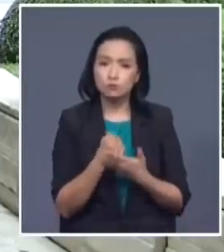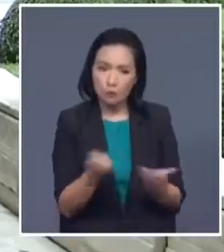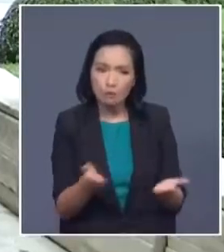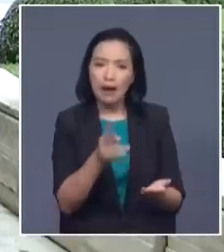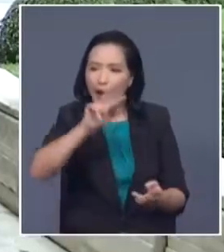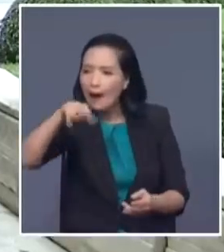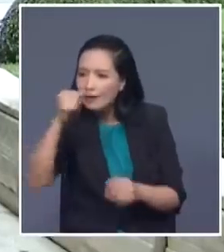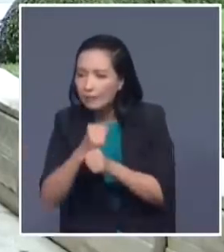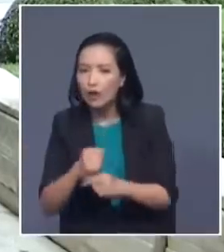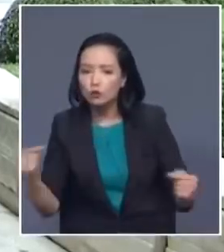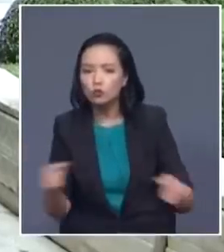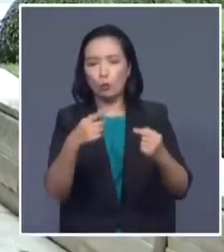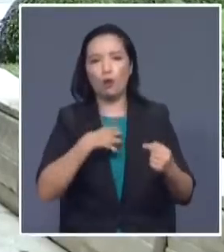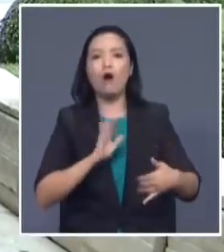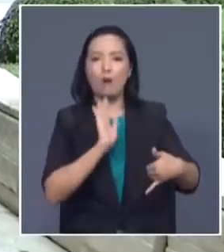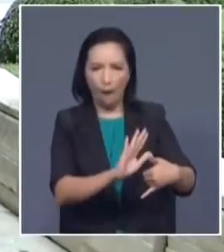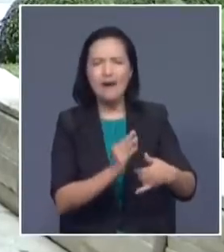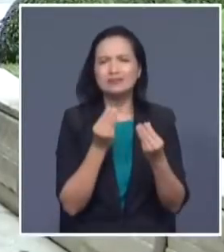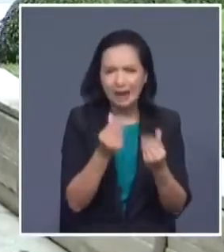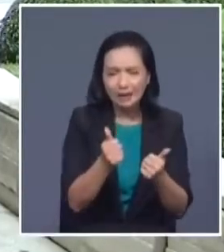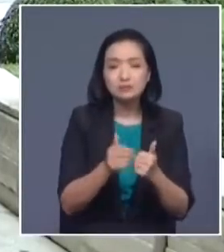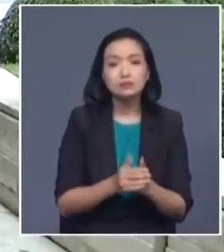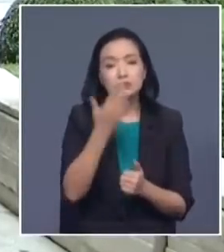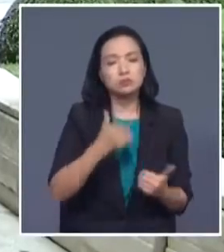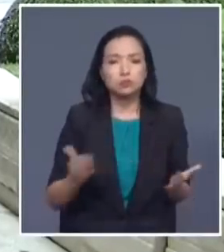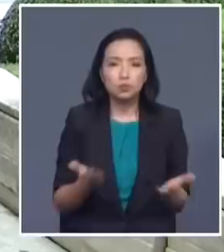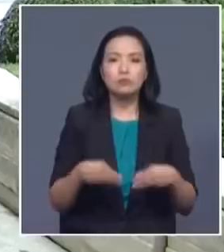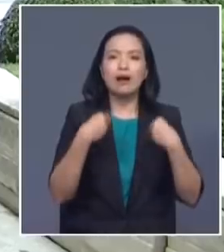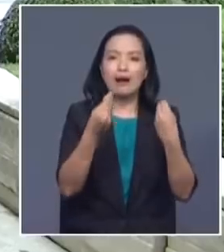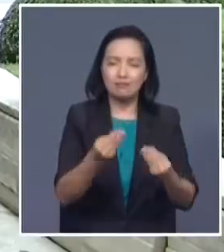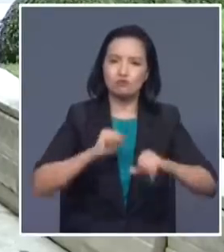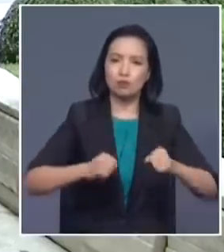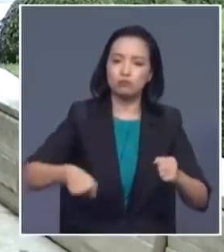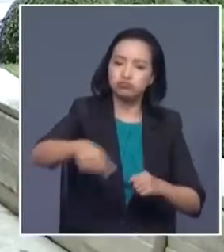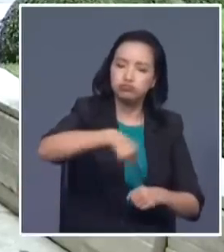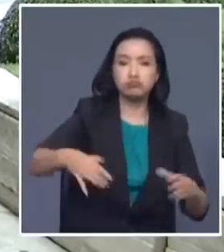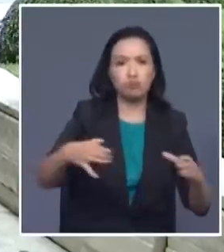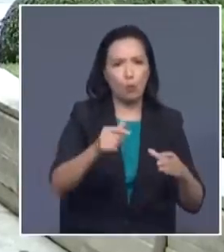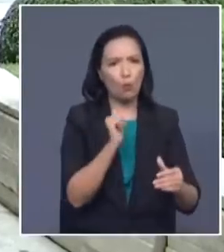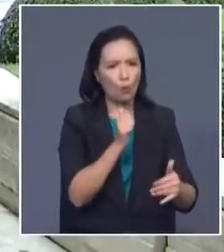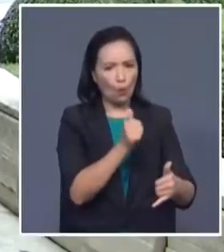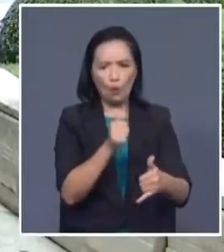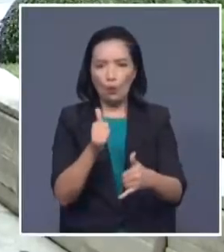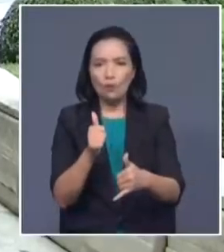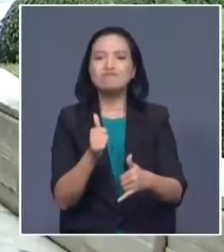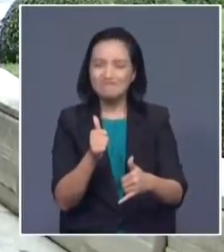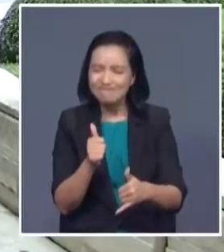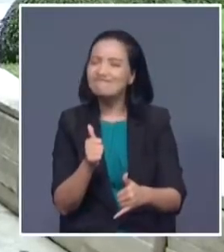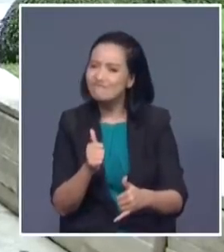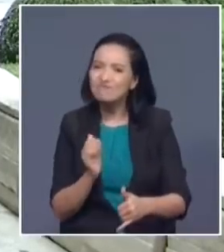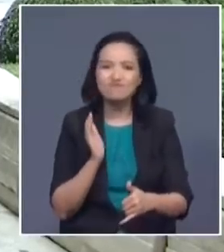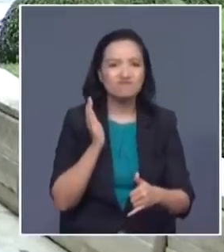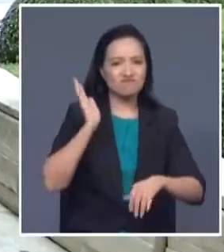างานที่ตรงกับความต้องการทั้งนี้ก็เพื่อจะส่งเสริมให้เยาวชนเหล่านี้ที่ถือได้ว่าเป็นช้างเผือกได้ก้าวเข้าสู่การเป็นช่างฝี